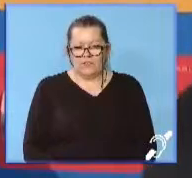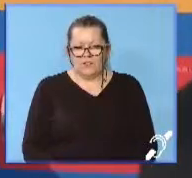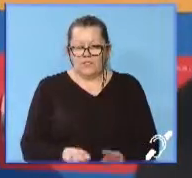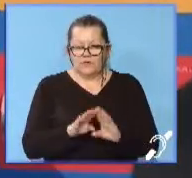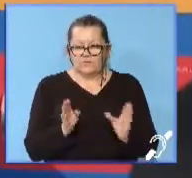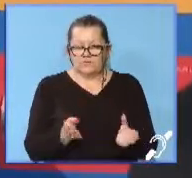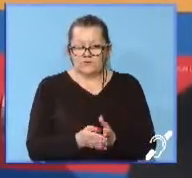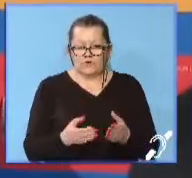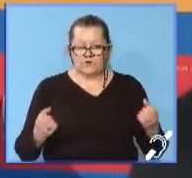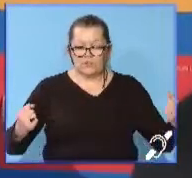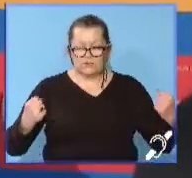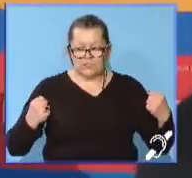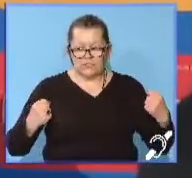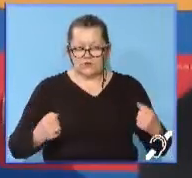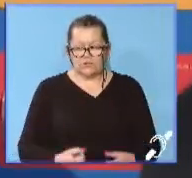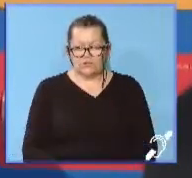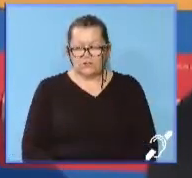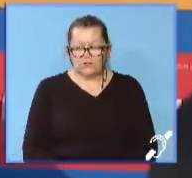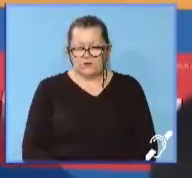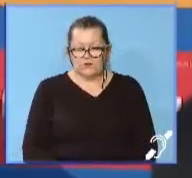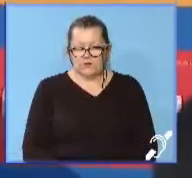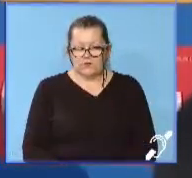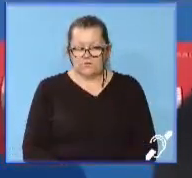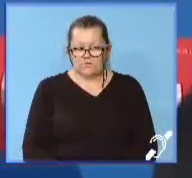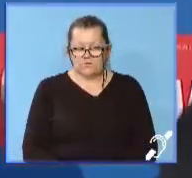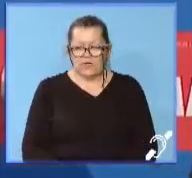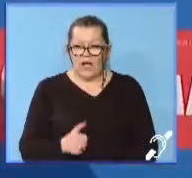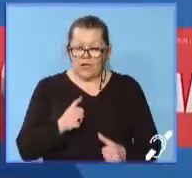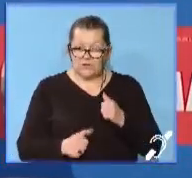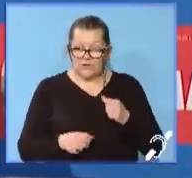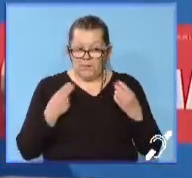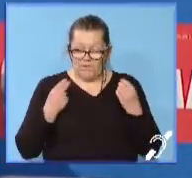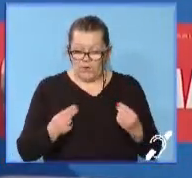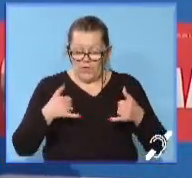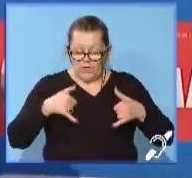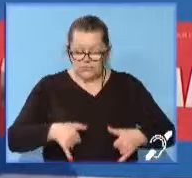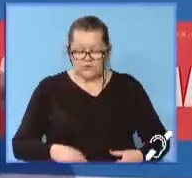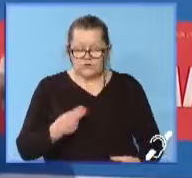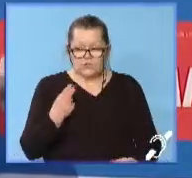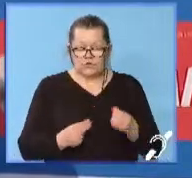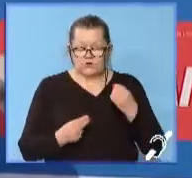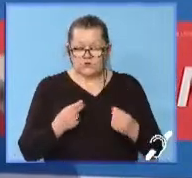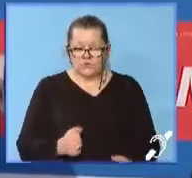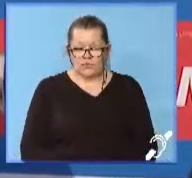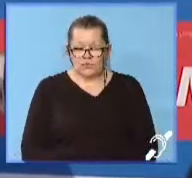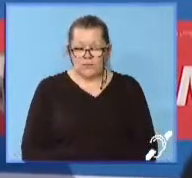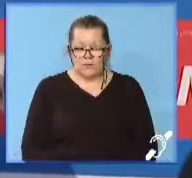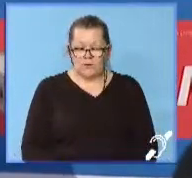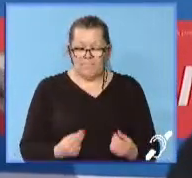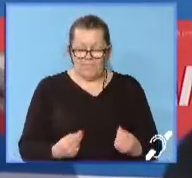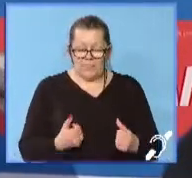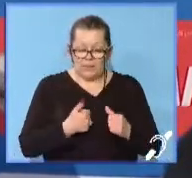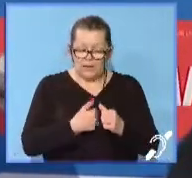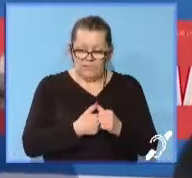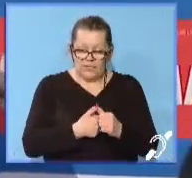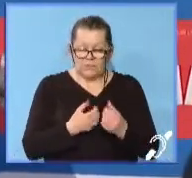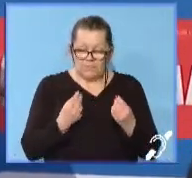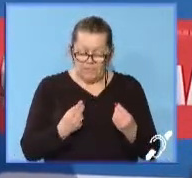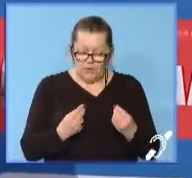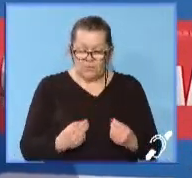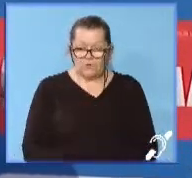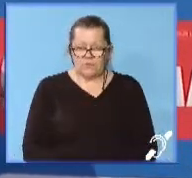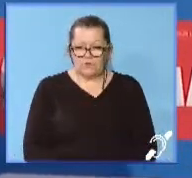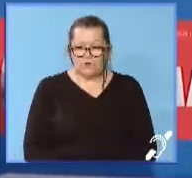toții sănătoși ce să zic ne am pregătit foarte bine în acest meci cred că ne am descurcat mult mai bine decât în primul în primul meci și